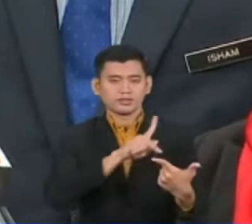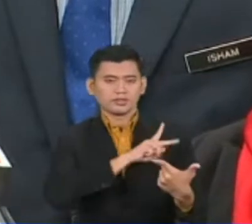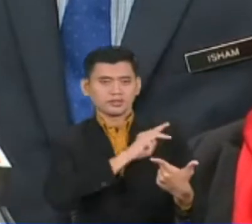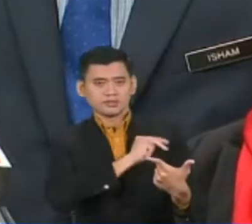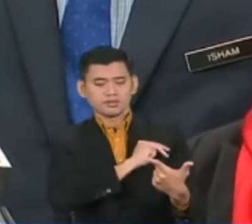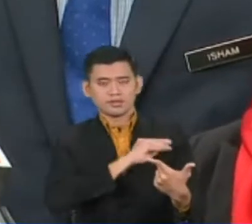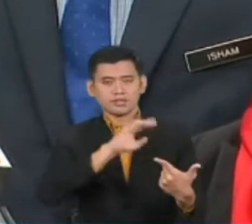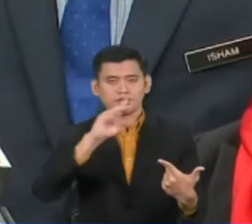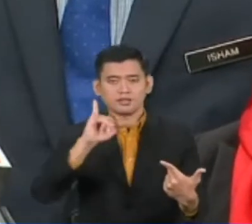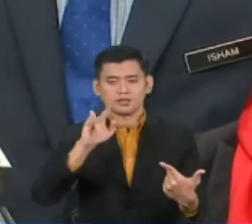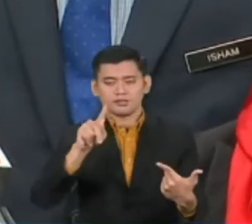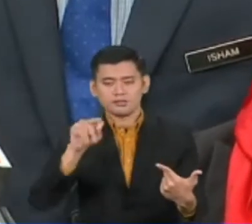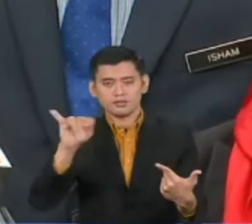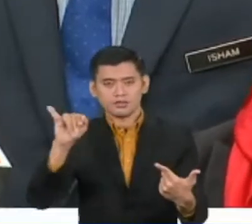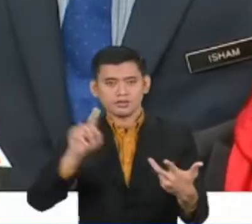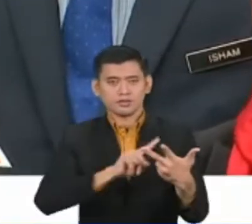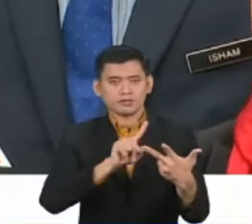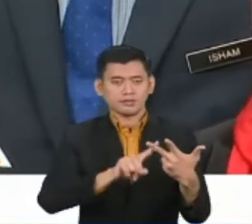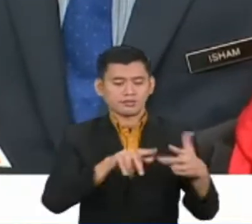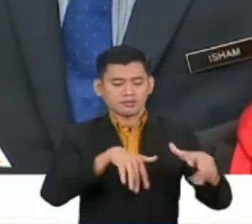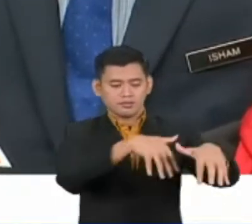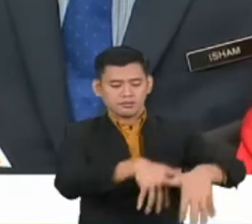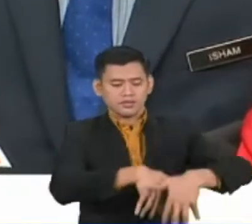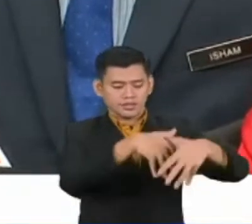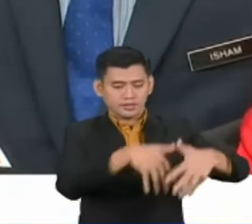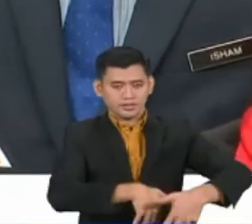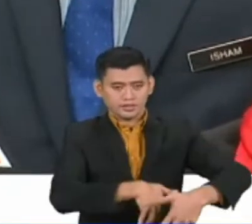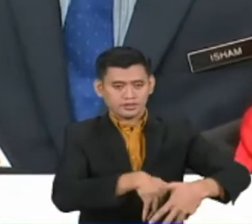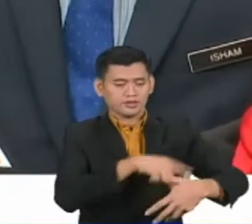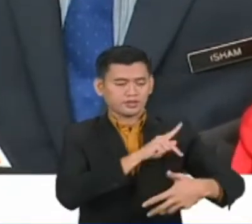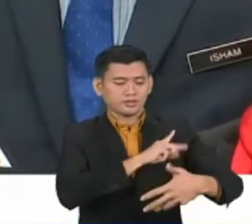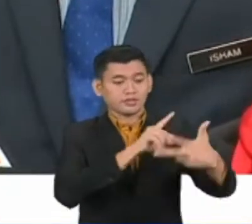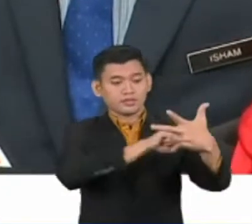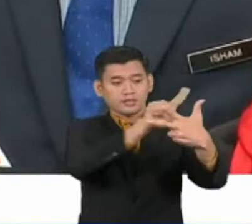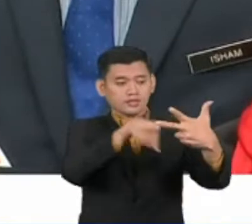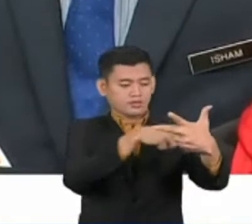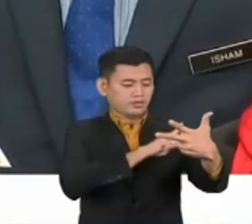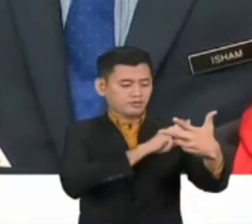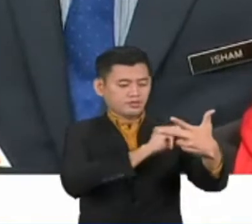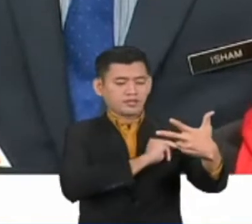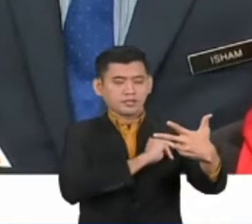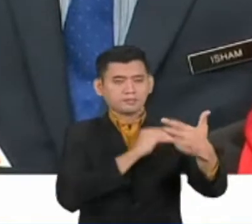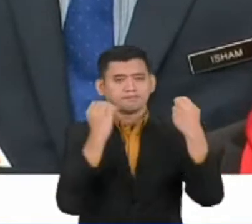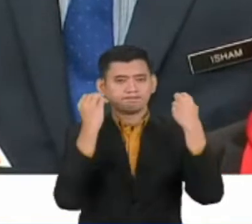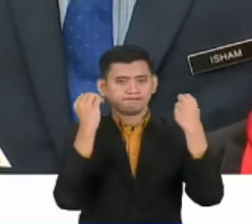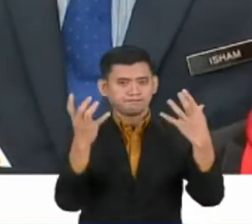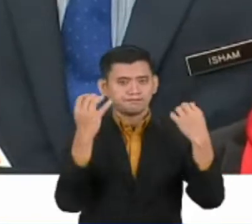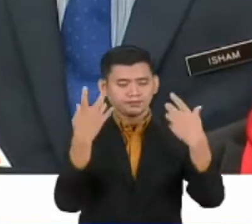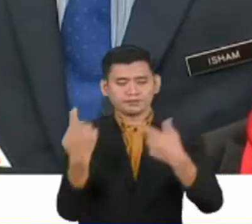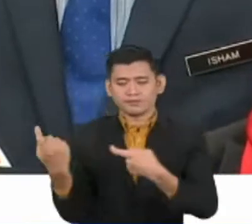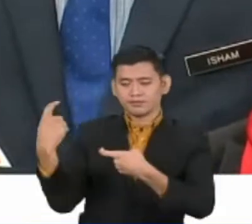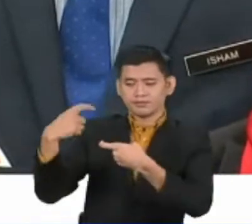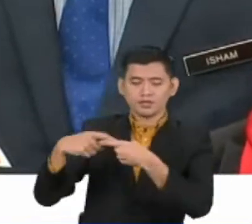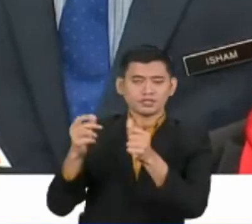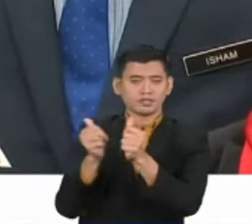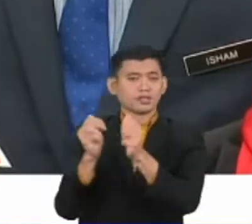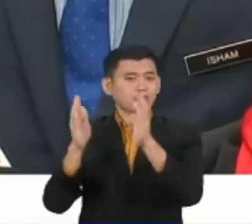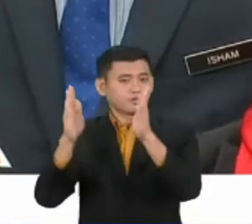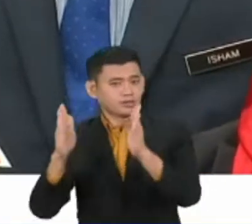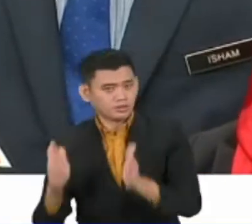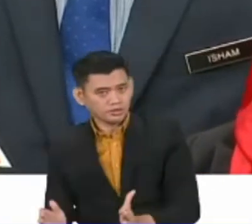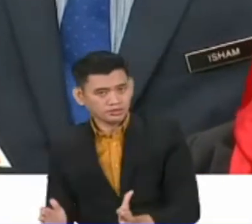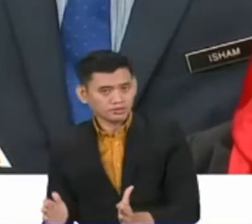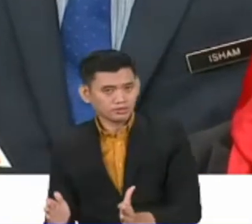MITI, Peladangan. Ini adalah kementerian-kementerian yang banyak membabitkan diri